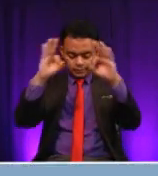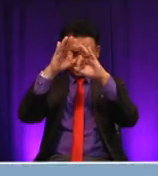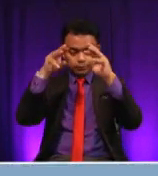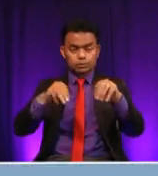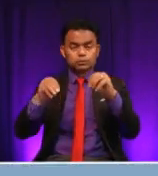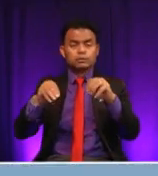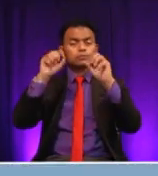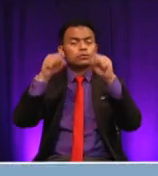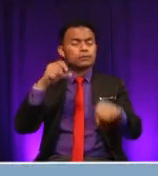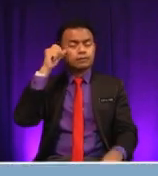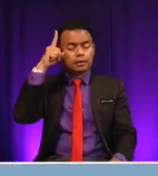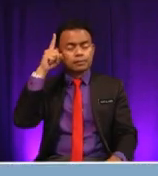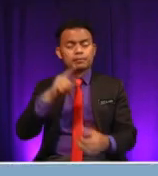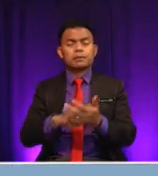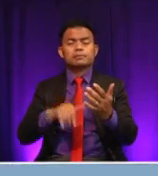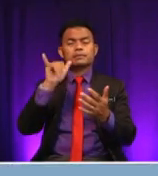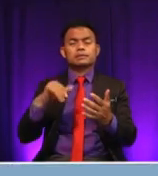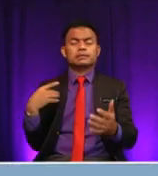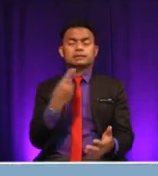ciri-cirinya bagaimana